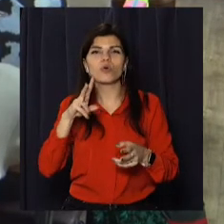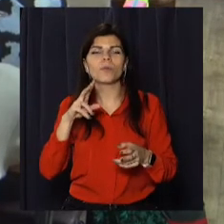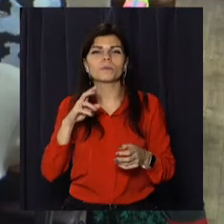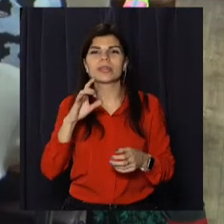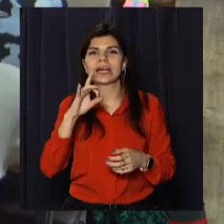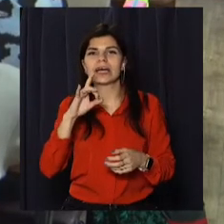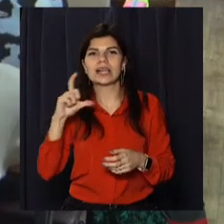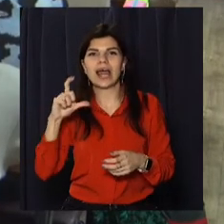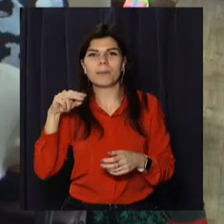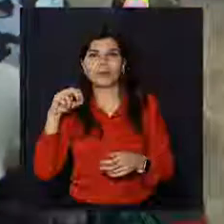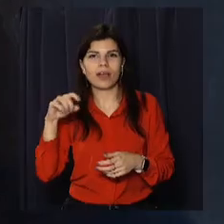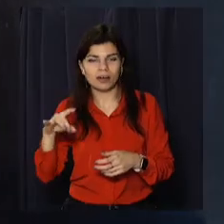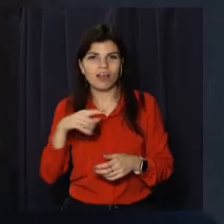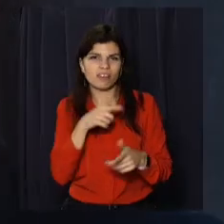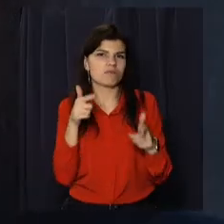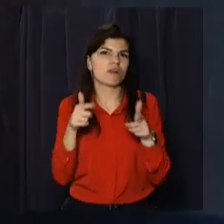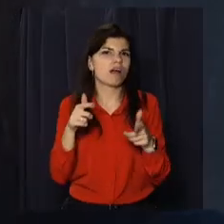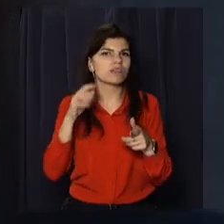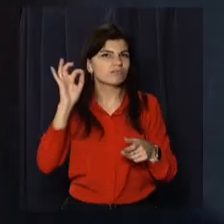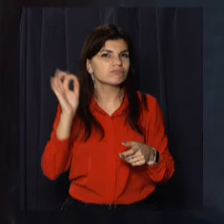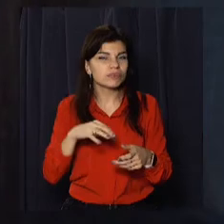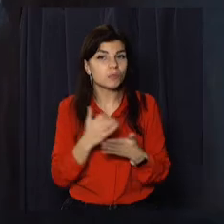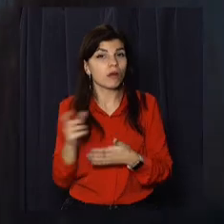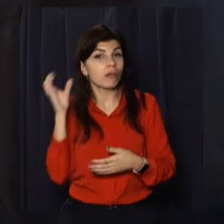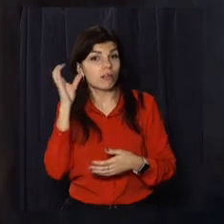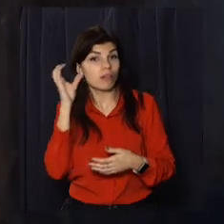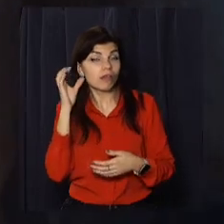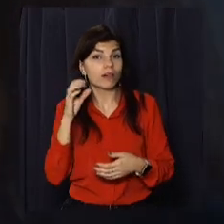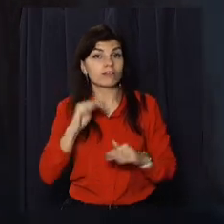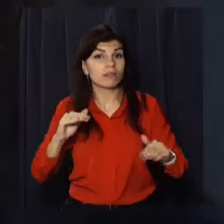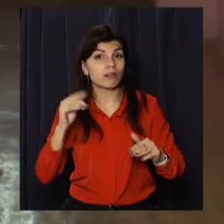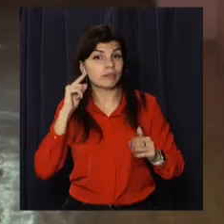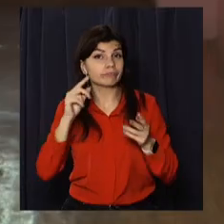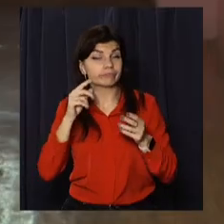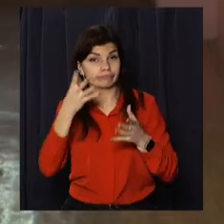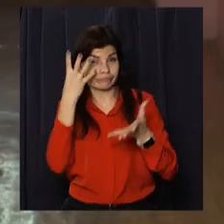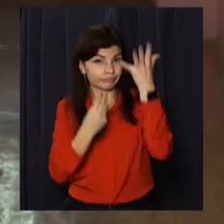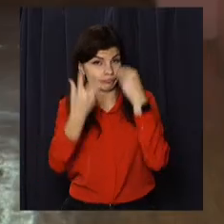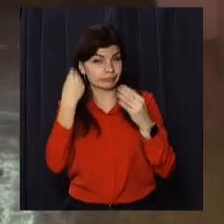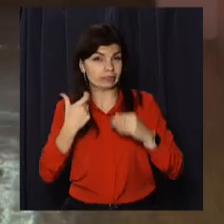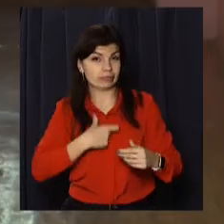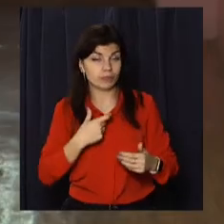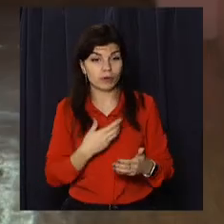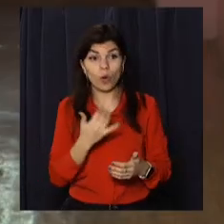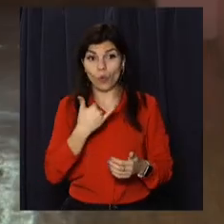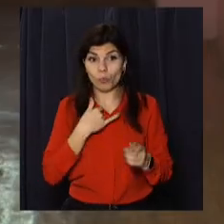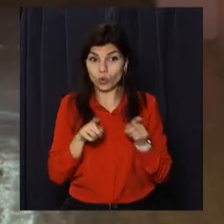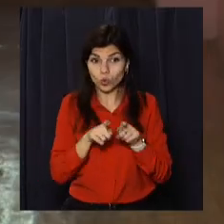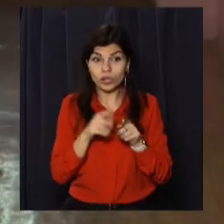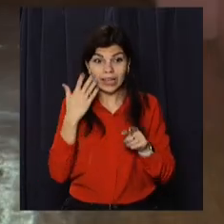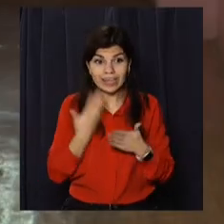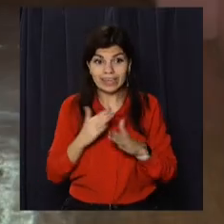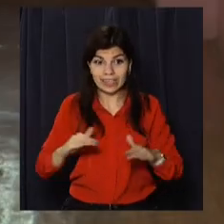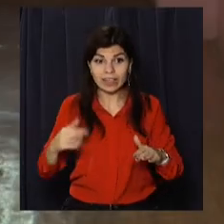яких мат не дивина. Та не лише новомодні співаки грішать нецензурщиною. Навіть я, в мене мала дитина, коли мені треба